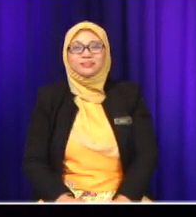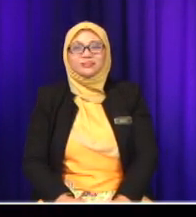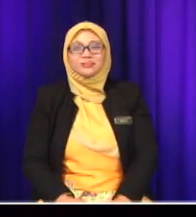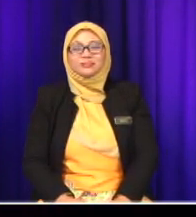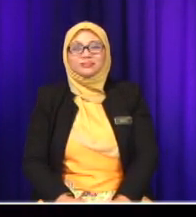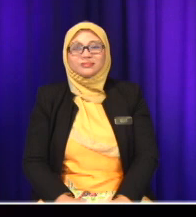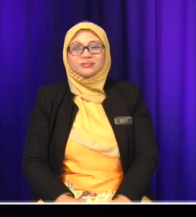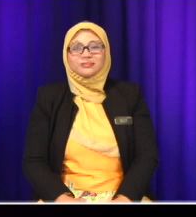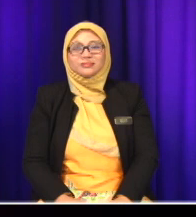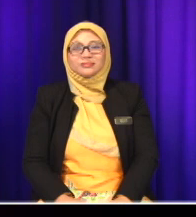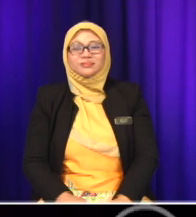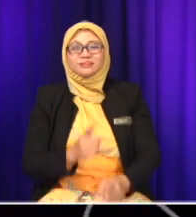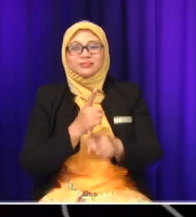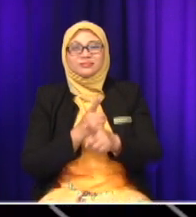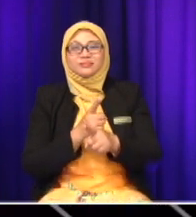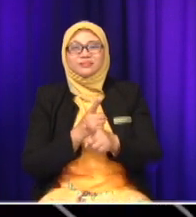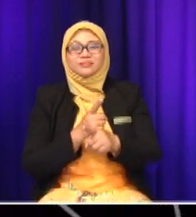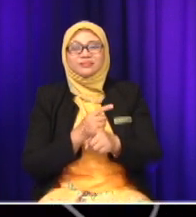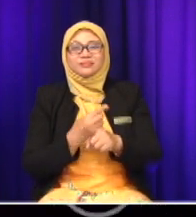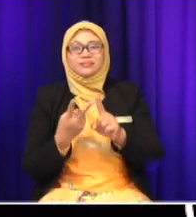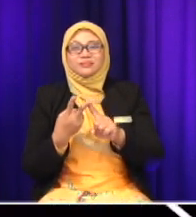Oke Betul yang